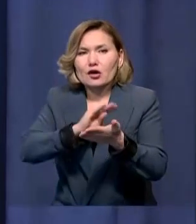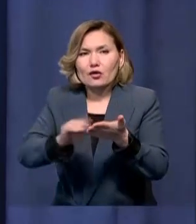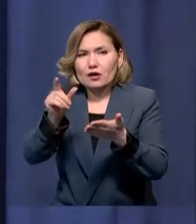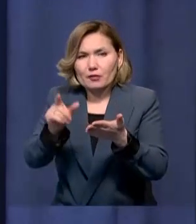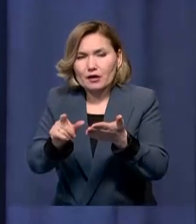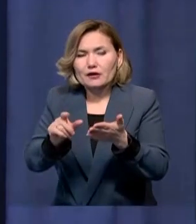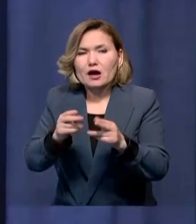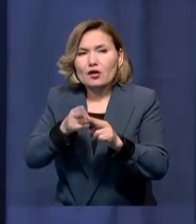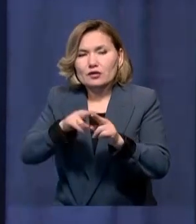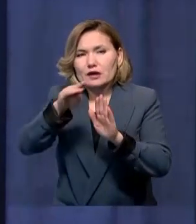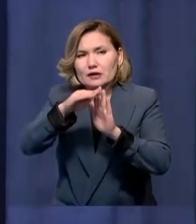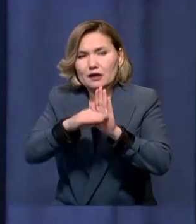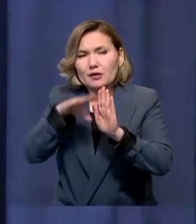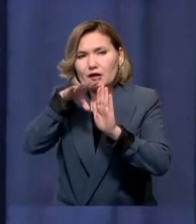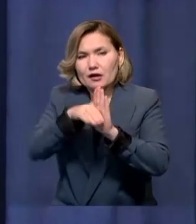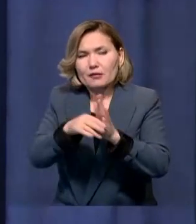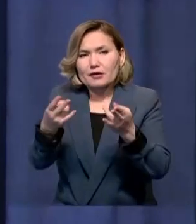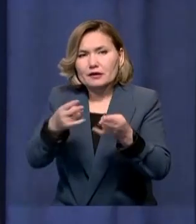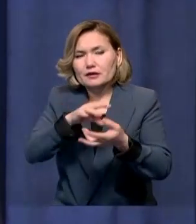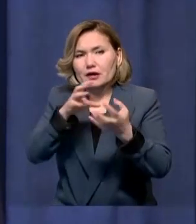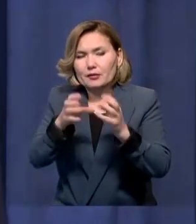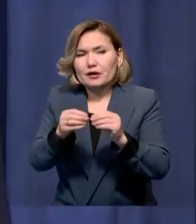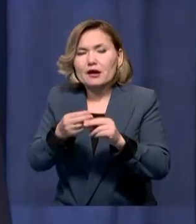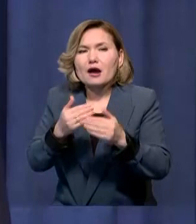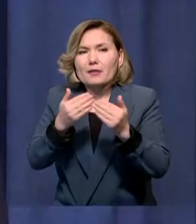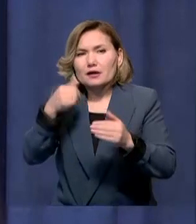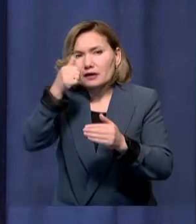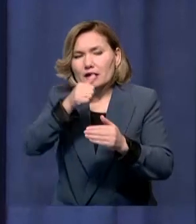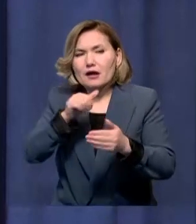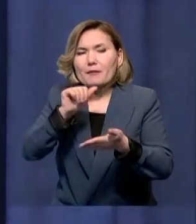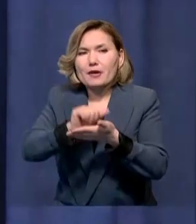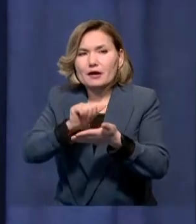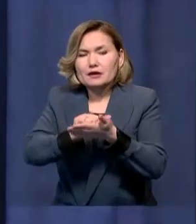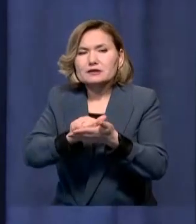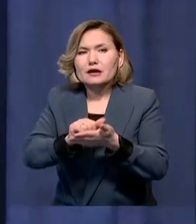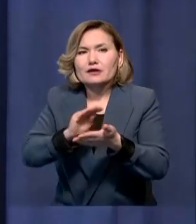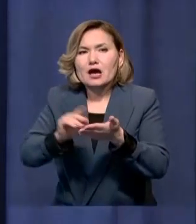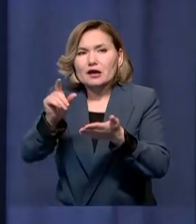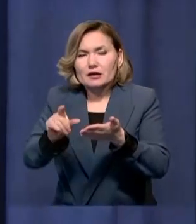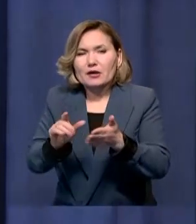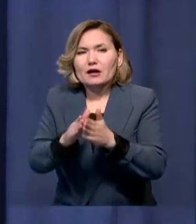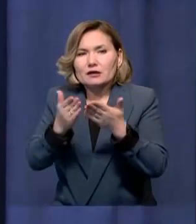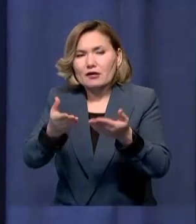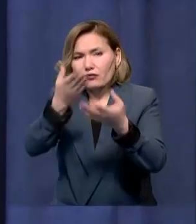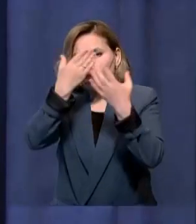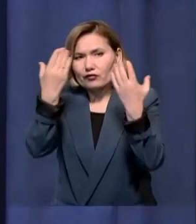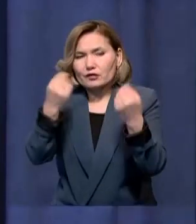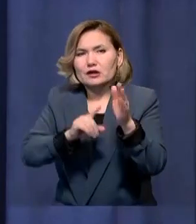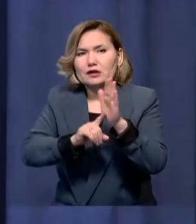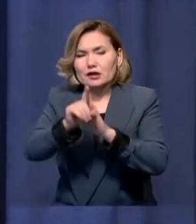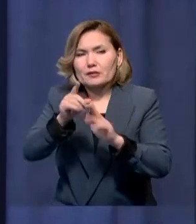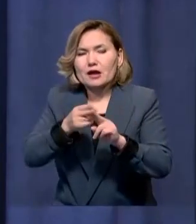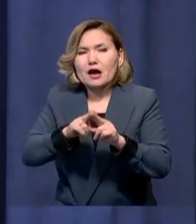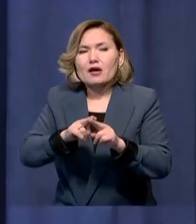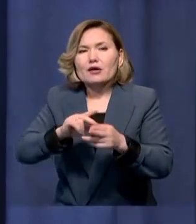тармақ енгізуді ұсынамын. Өйткені соңғы кезде баспа да редактор да кітап шыққан бойда ұмыт қалады. Әсіресе әдеби